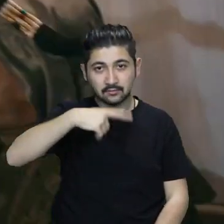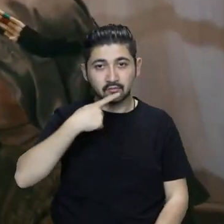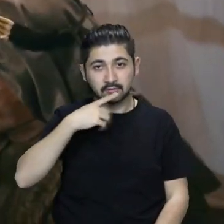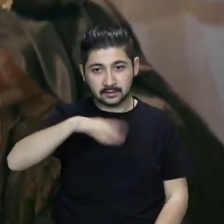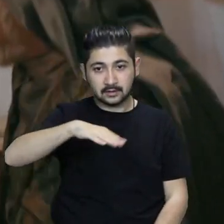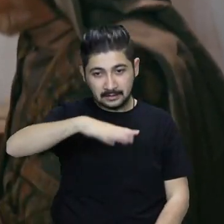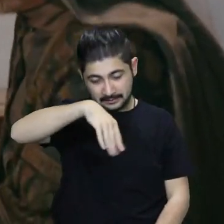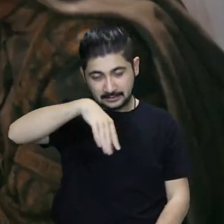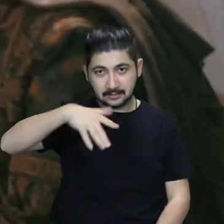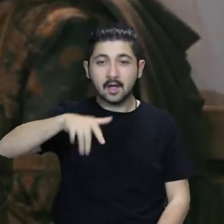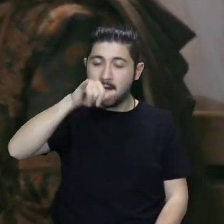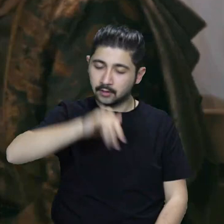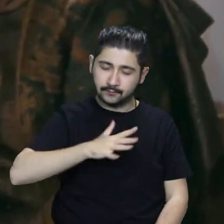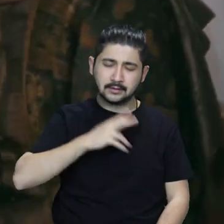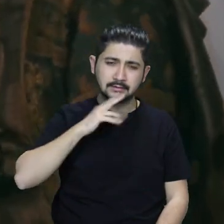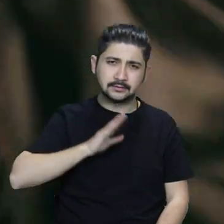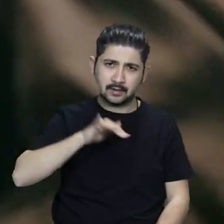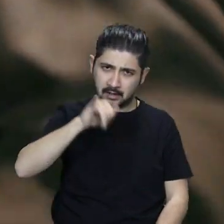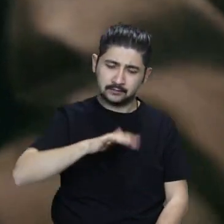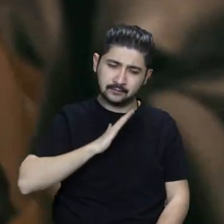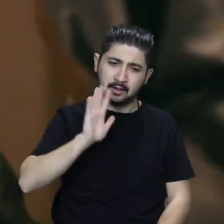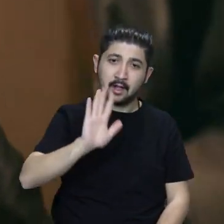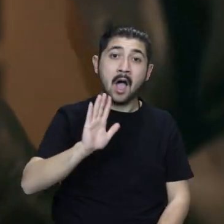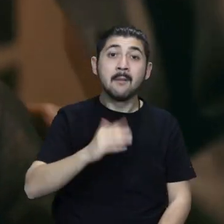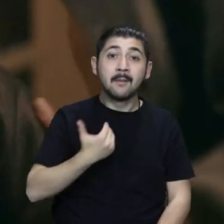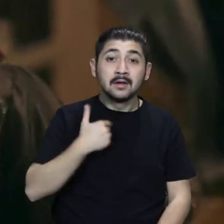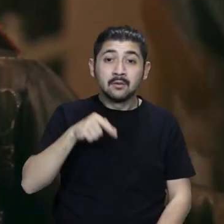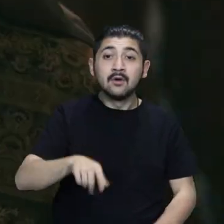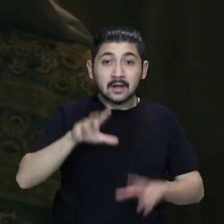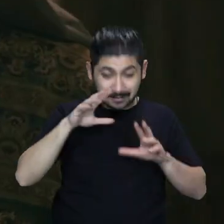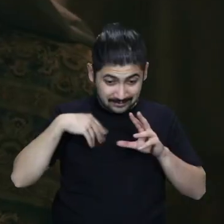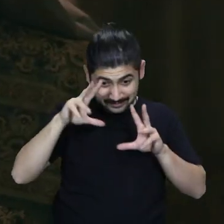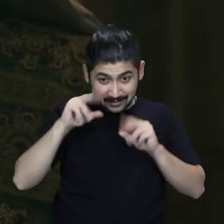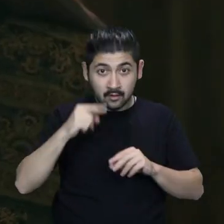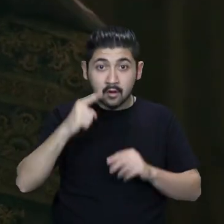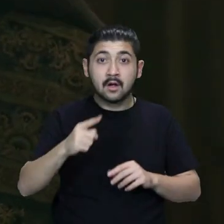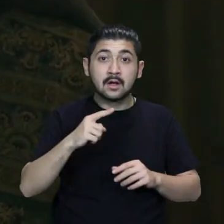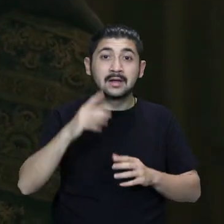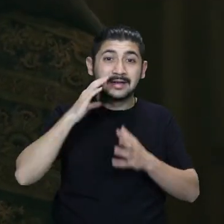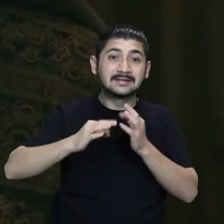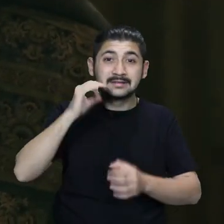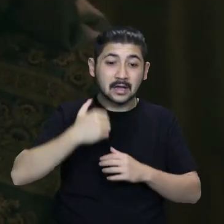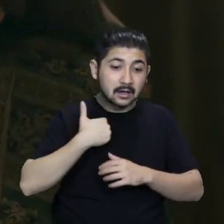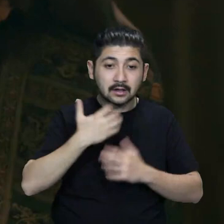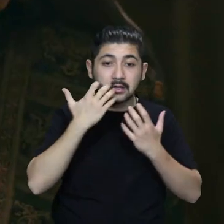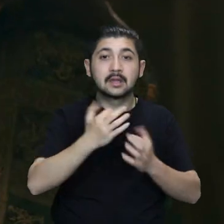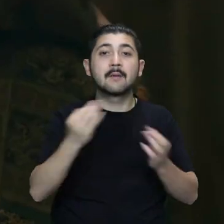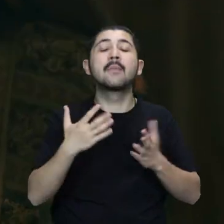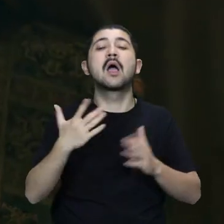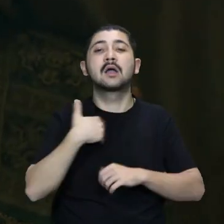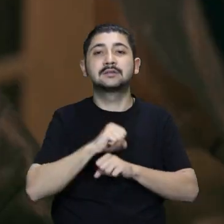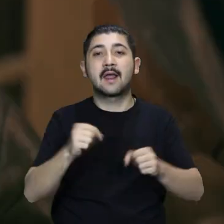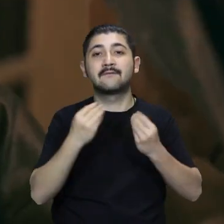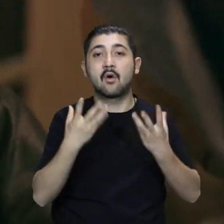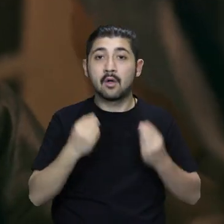oturttu. Gel. Haklısın kızım, haklısın. Ama bizim burada kalmamız insanlara ayak bağı olur. Hadi sen de gel, biz